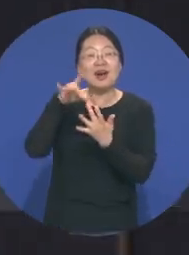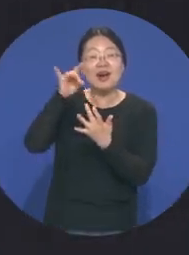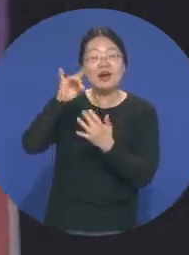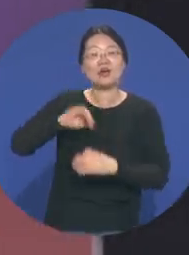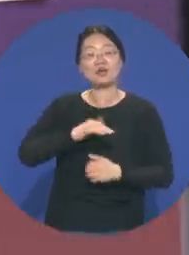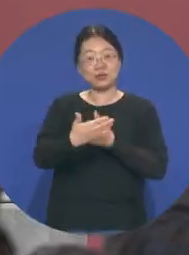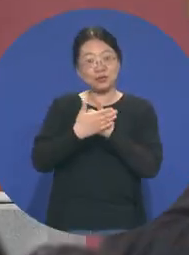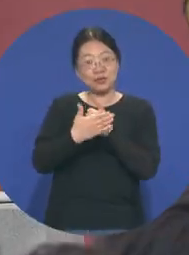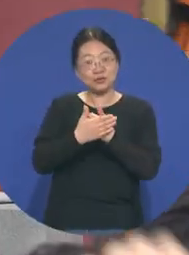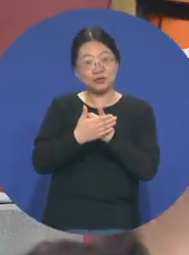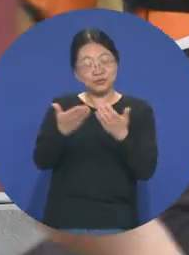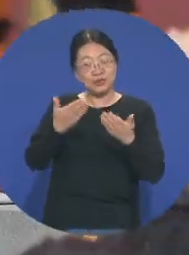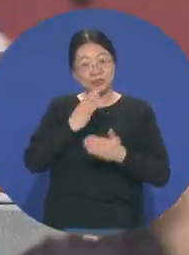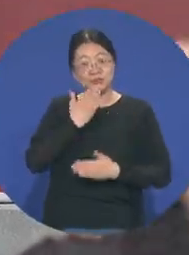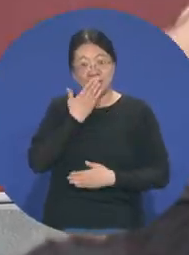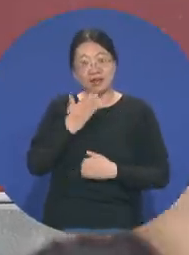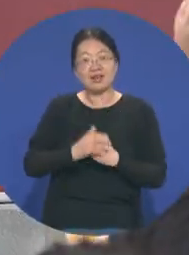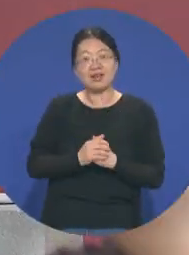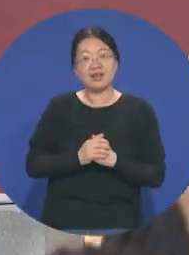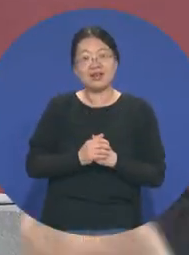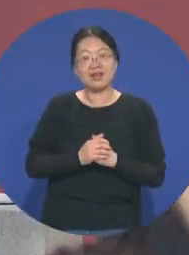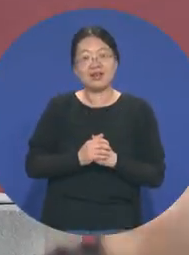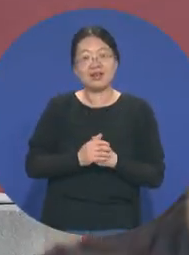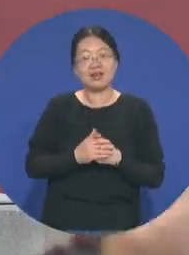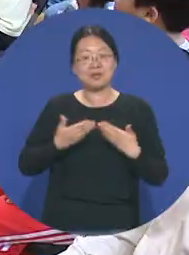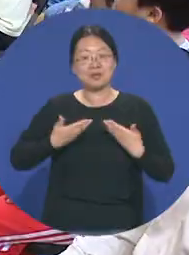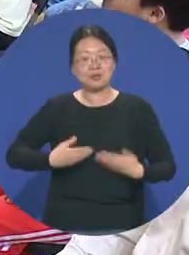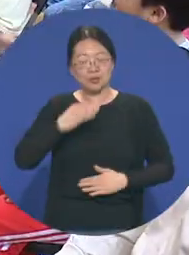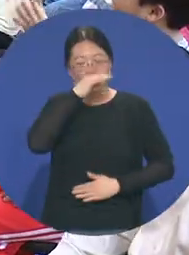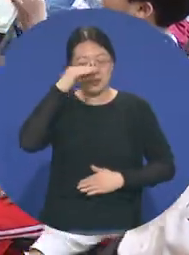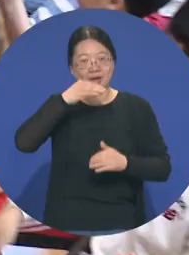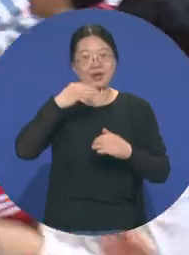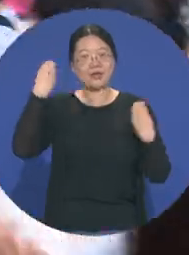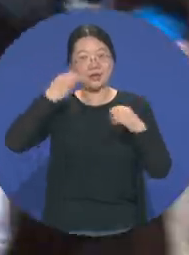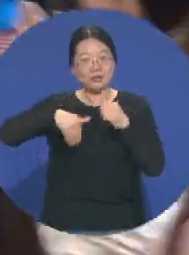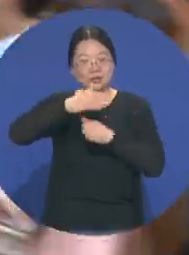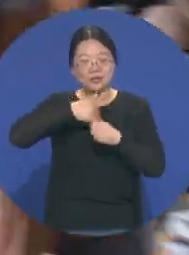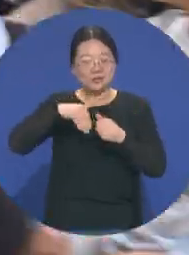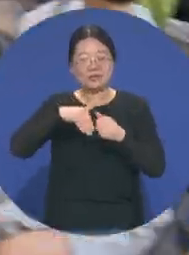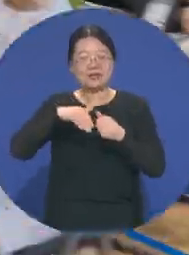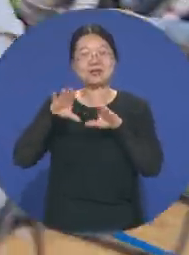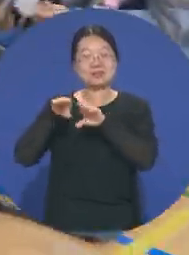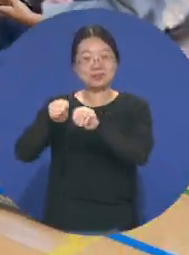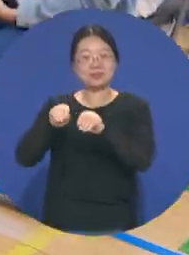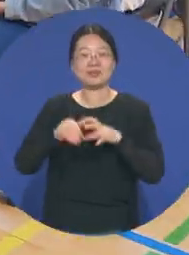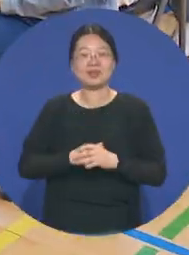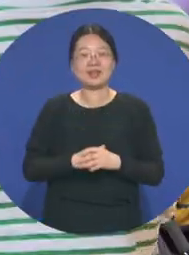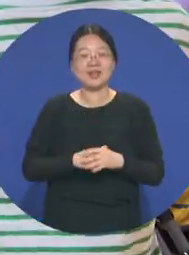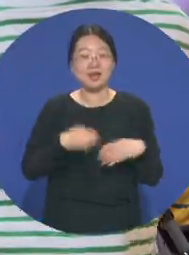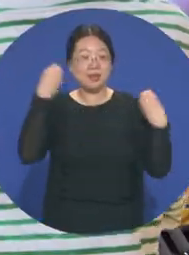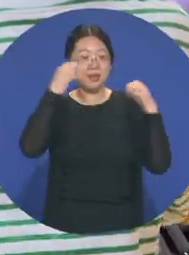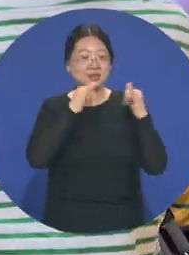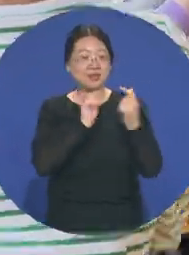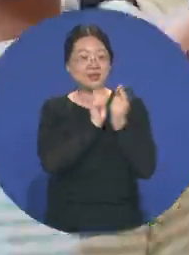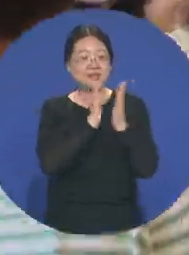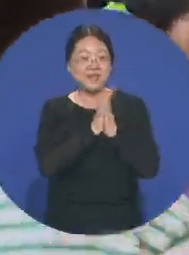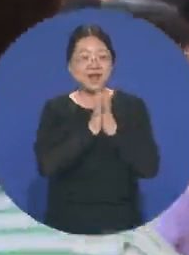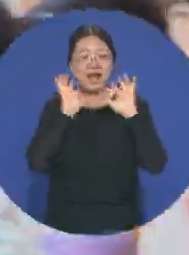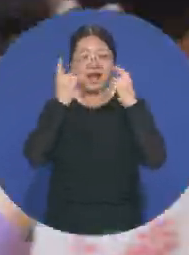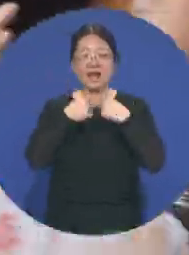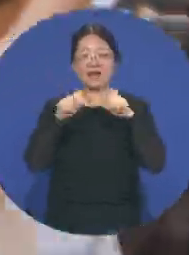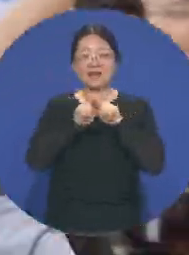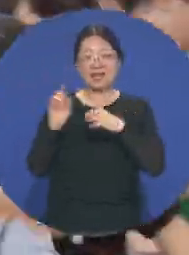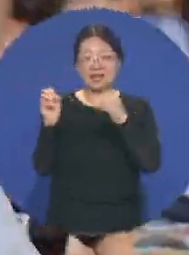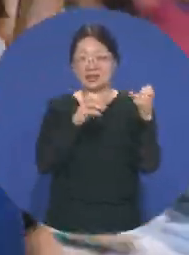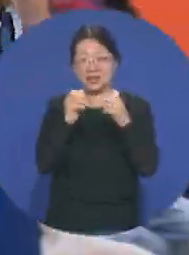help us? 조용히 보기만 해야 하는 엄숙한 공연 분위기를 탈피. 배우들이 객석으로 내려와 아이들과